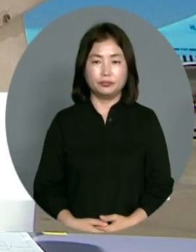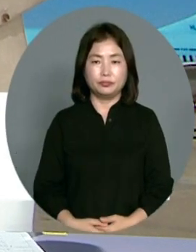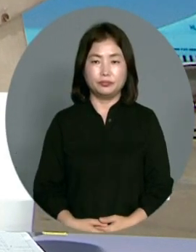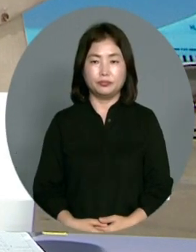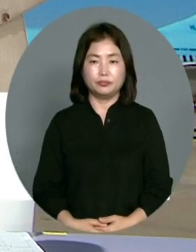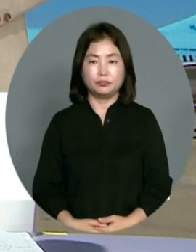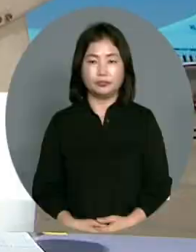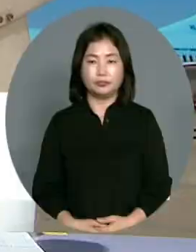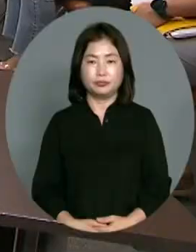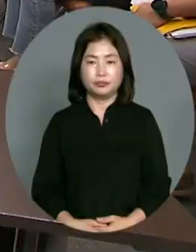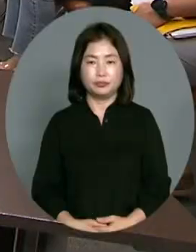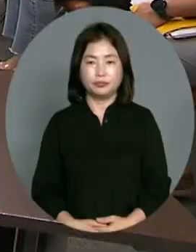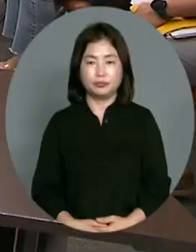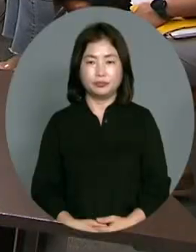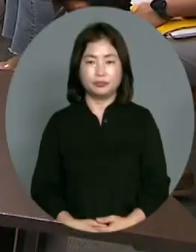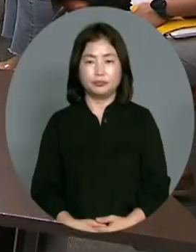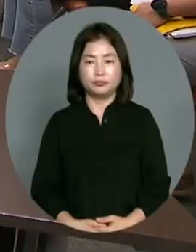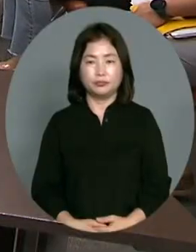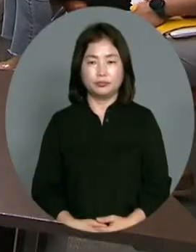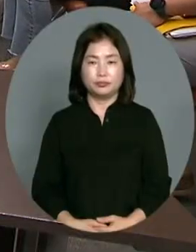보도합니다.